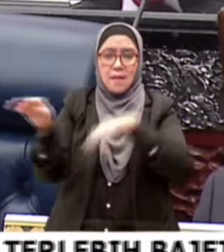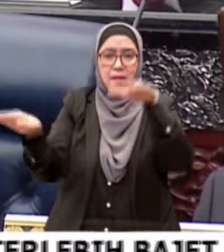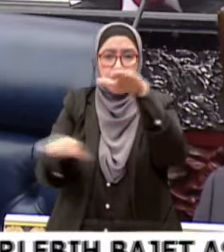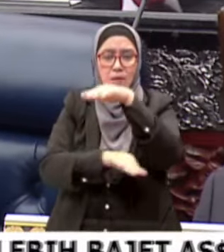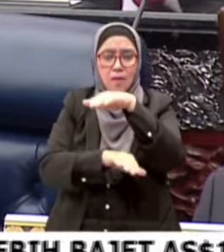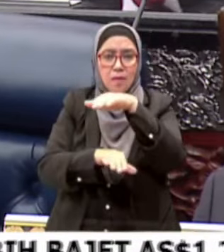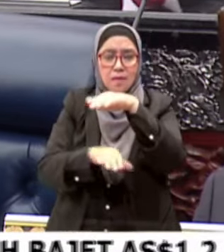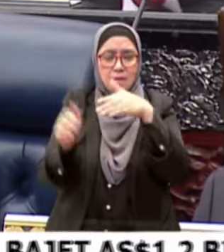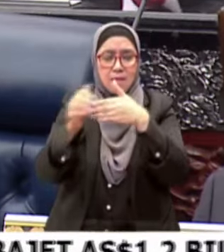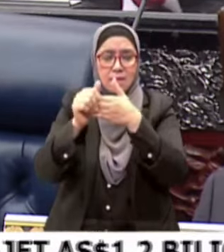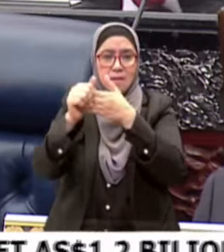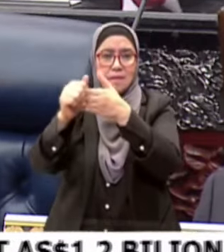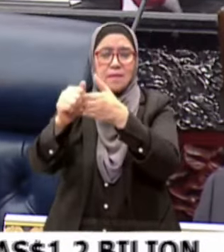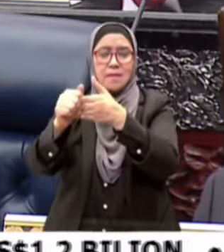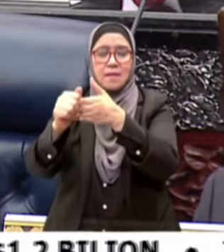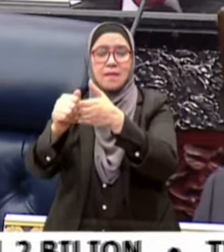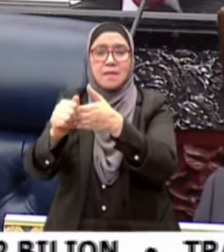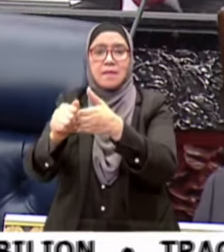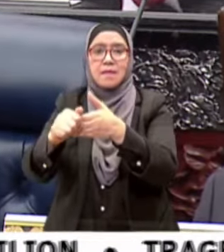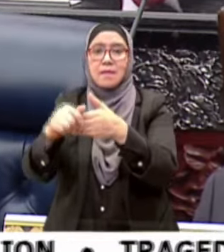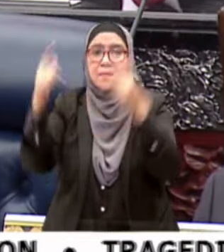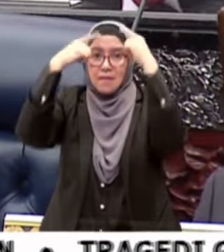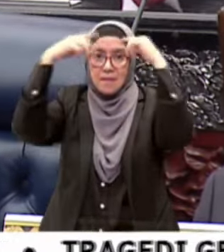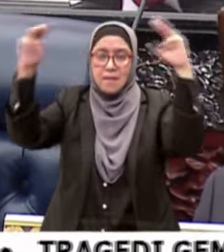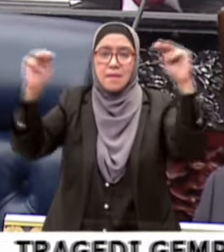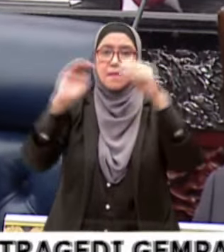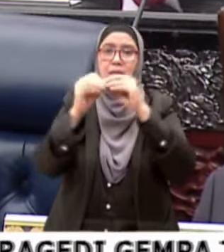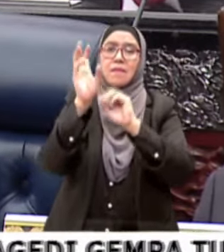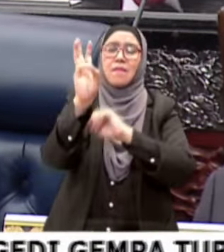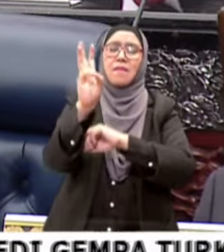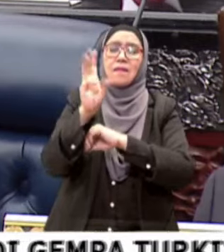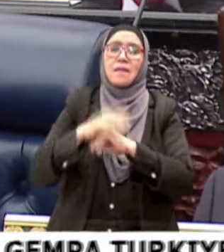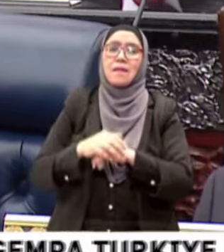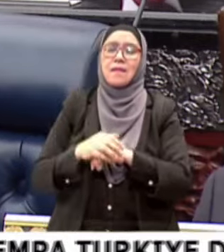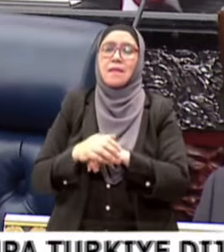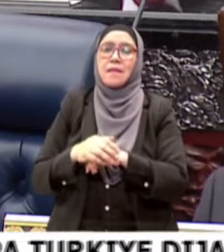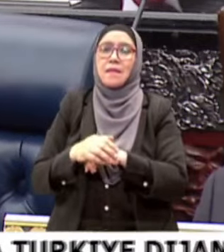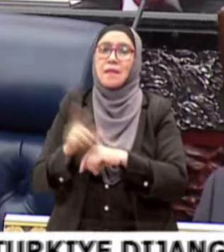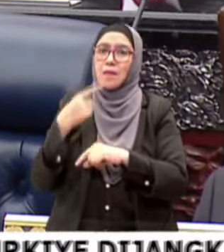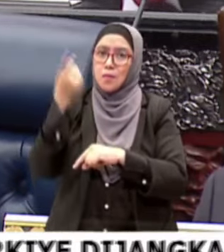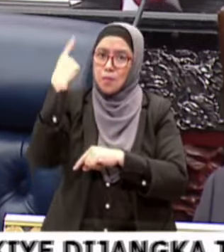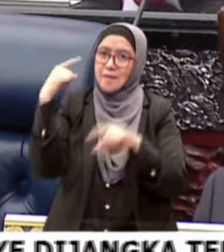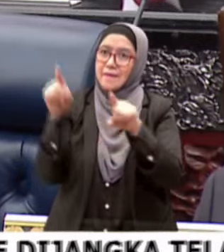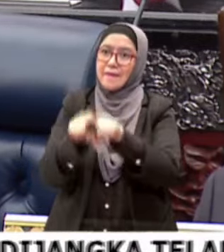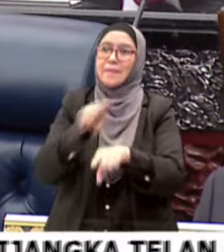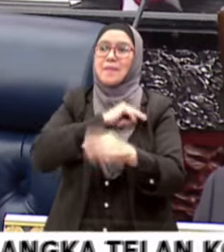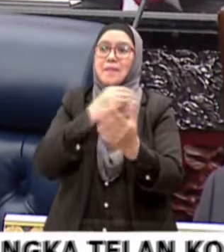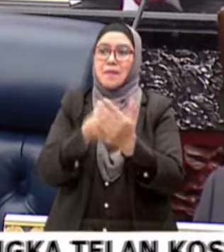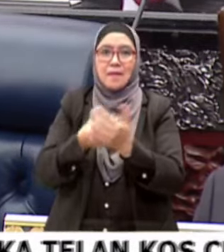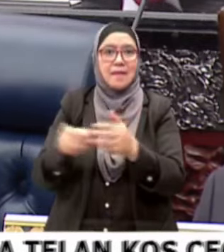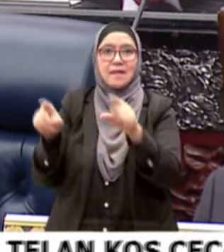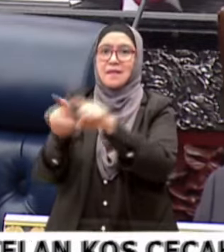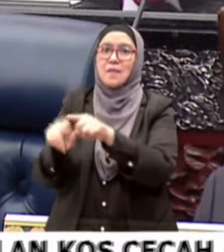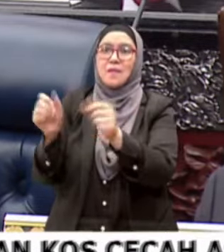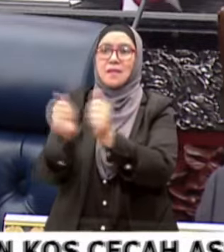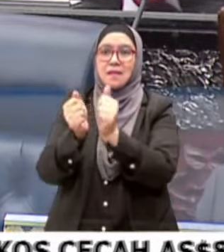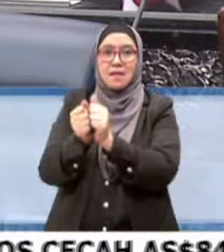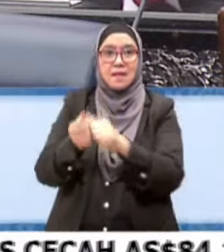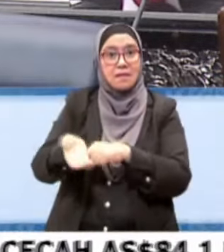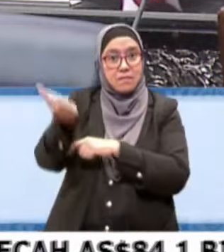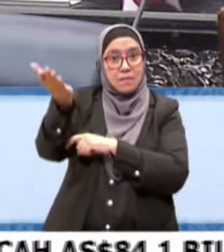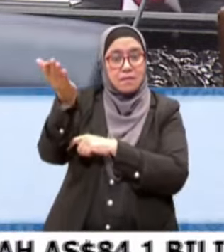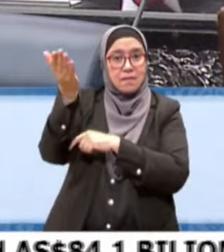memegang jabatan Menteri Keuangan ketika itu seperti mana ya menteri pada hari ini Hutang ini buka saja perlu dibayar tetapi ada